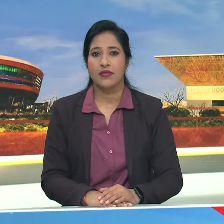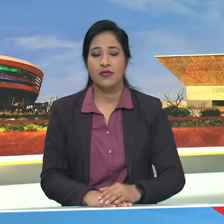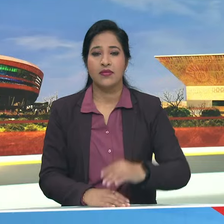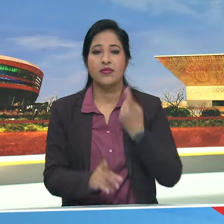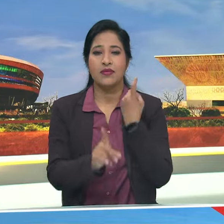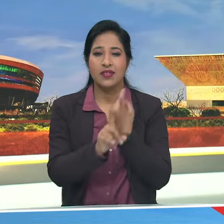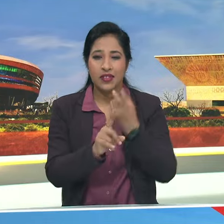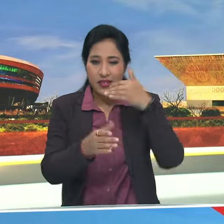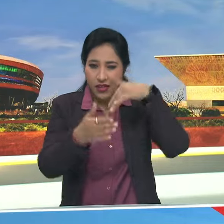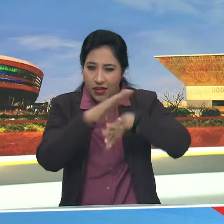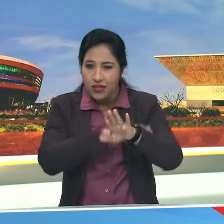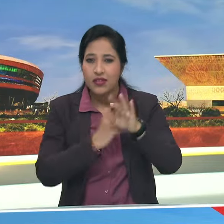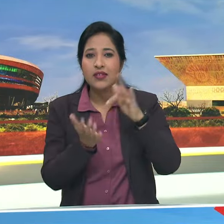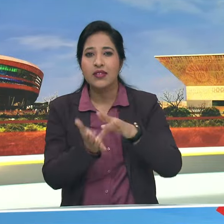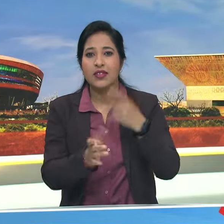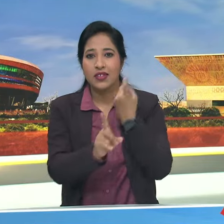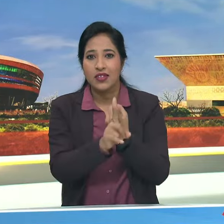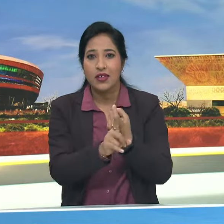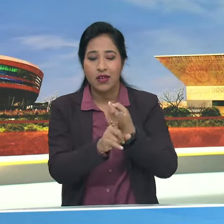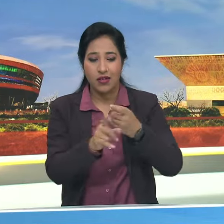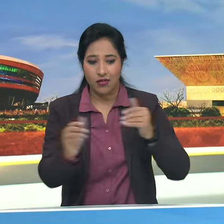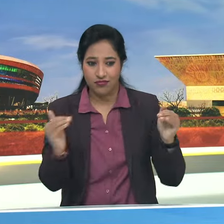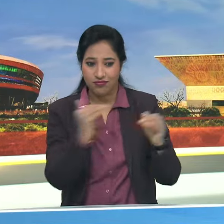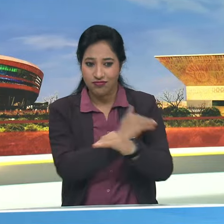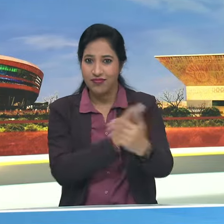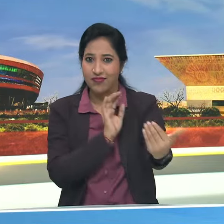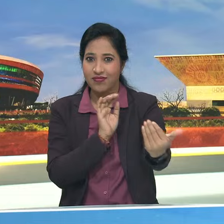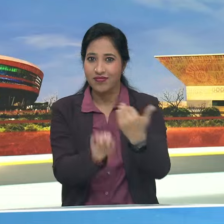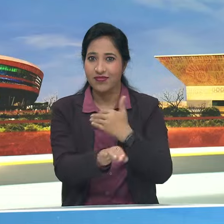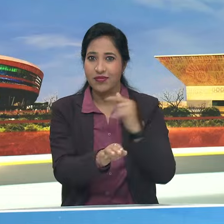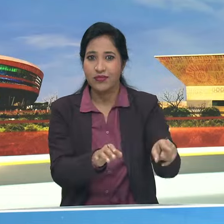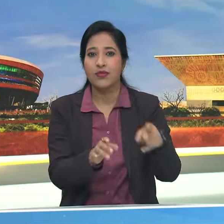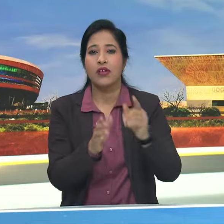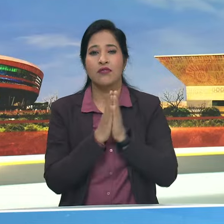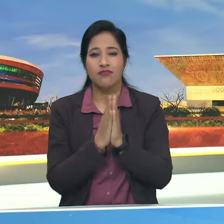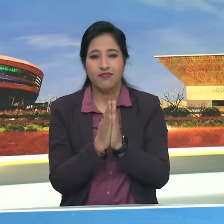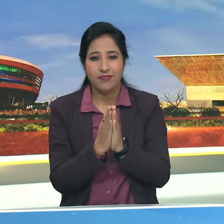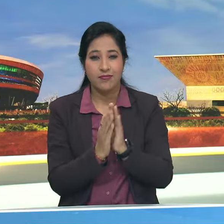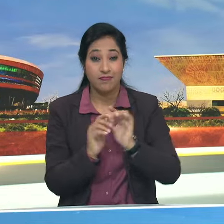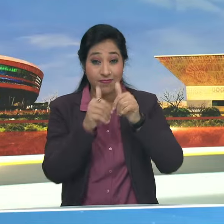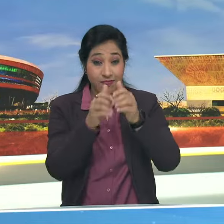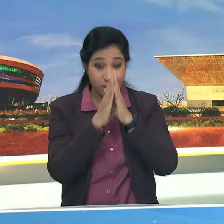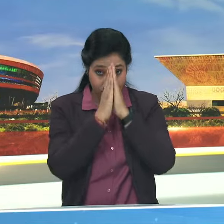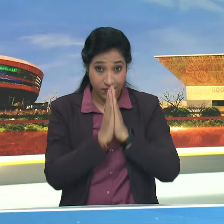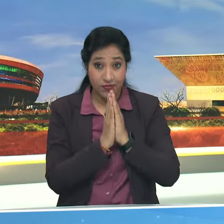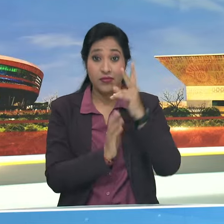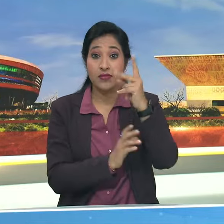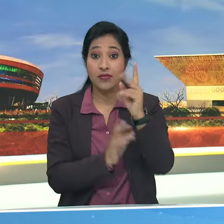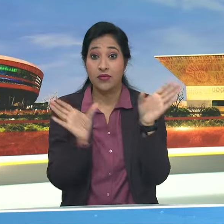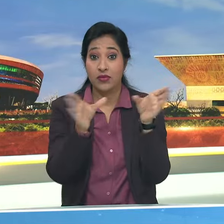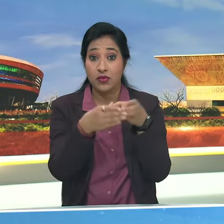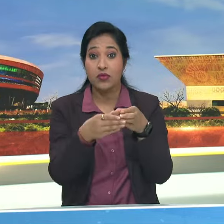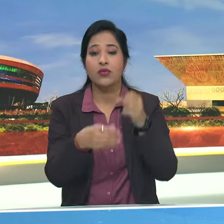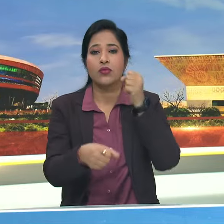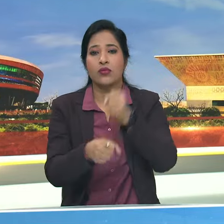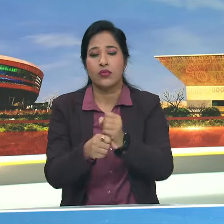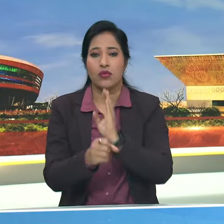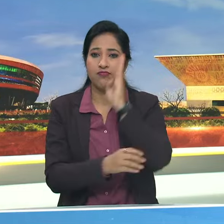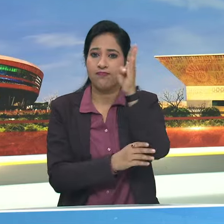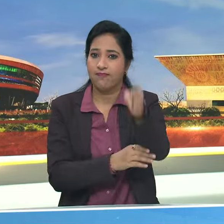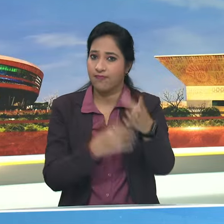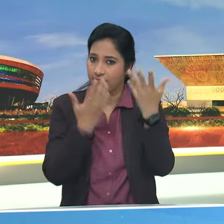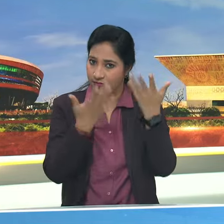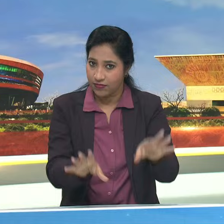काशी में शंकराचार्य चौक, जहां पर काशी विश्वनाथ के दर्शन के पश्चात तीसरा समूह गोदावरी पहुंचा, जहां